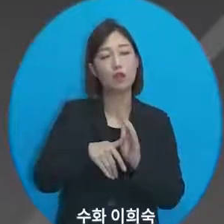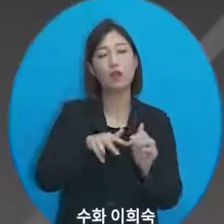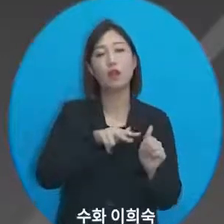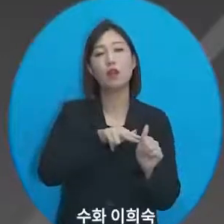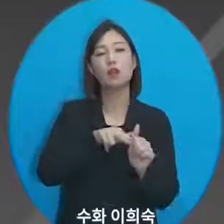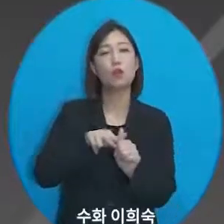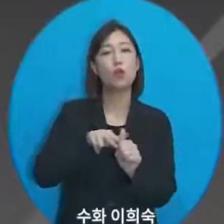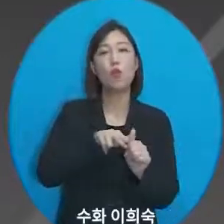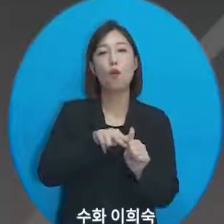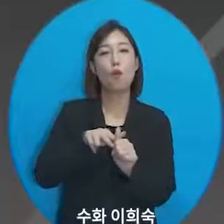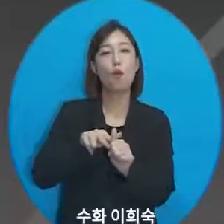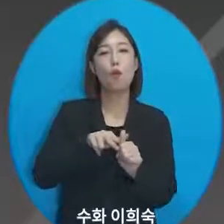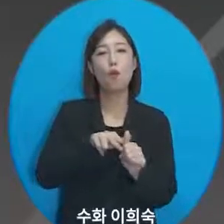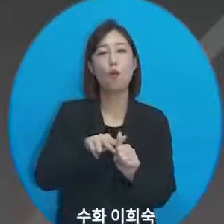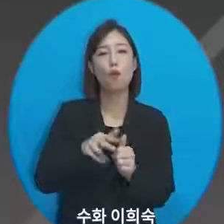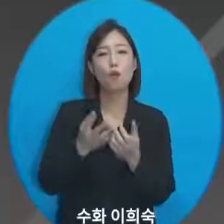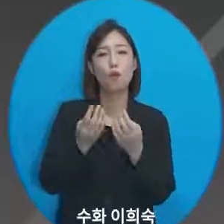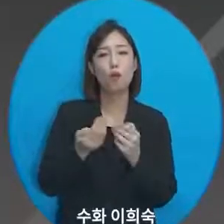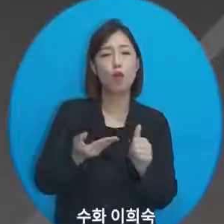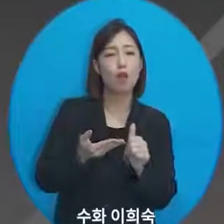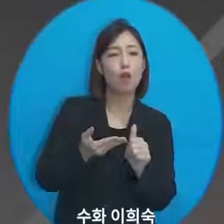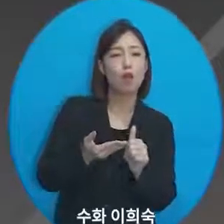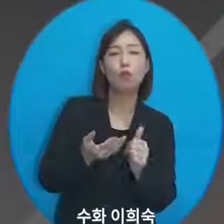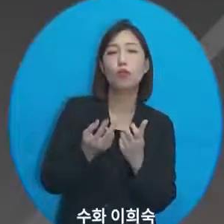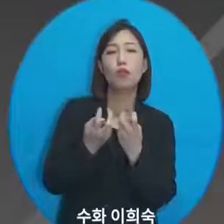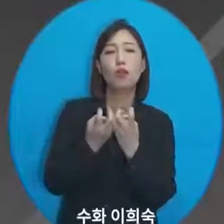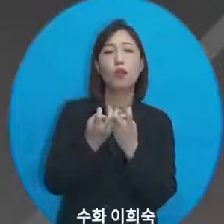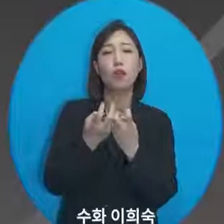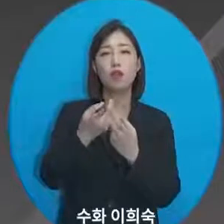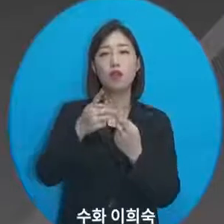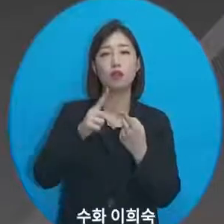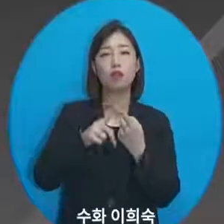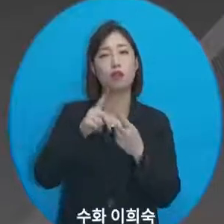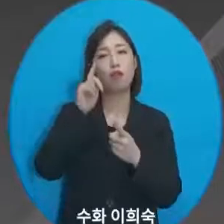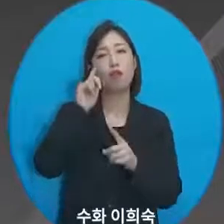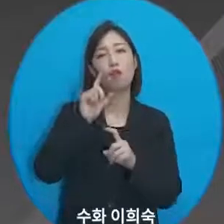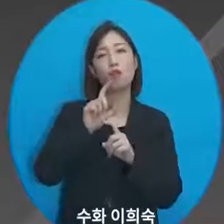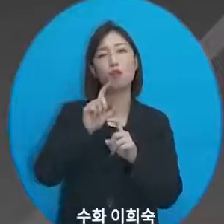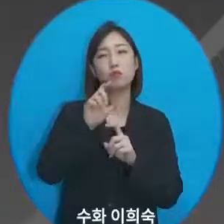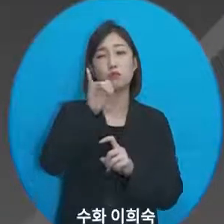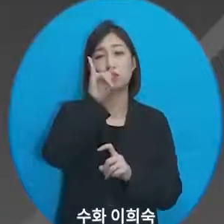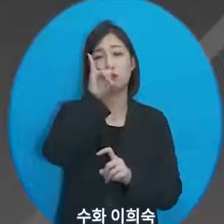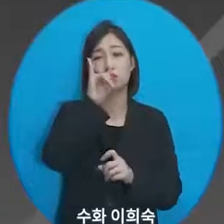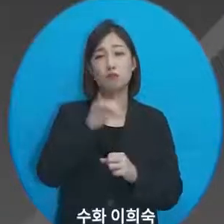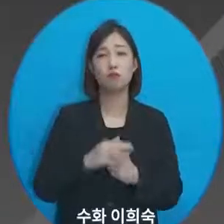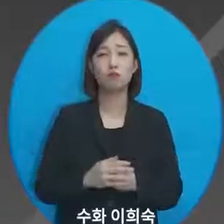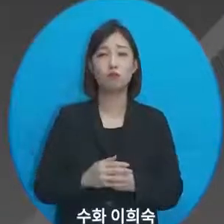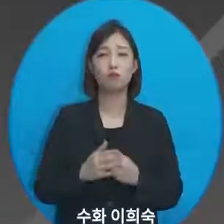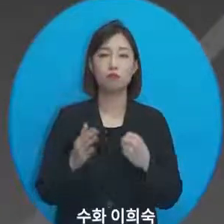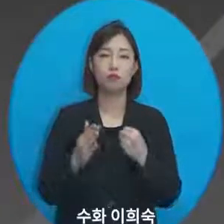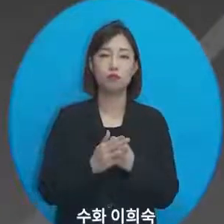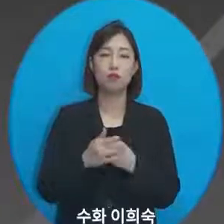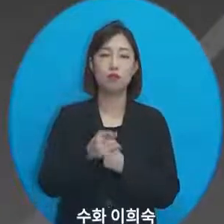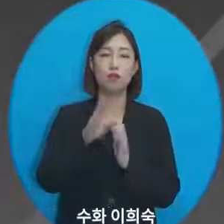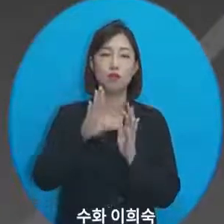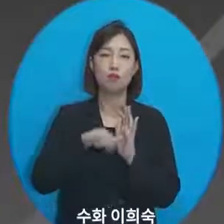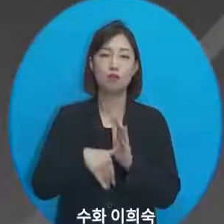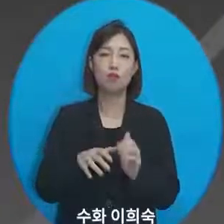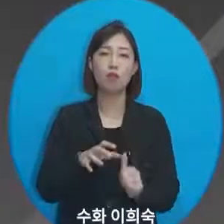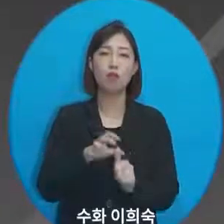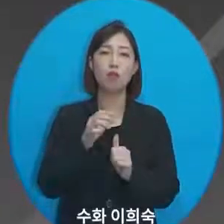접근을 어떻게 하면 우리가 더 원활하게 해줄까라는 데 고민이 있습니다. 바로 그럴 때 ICT 기술이